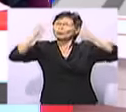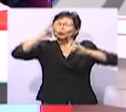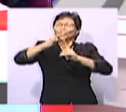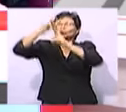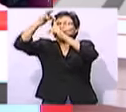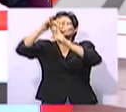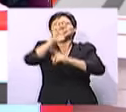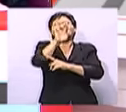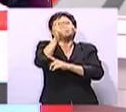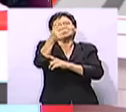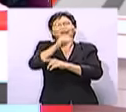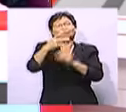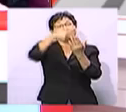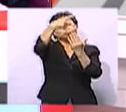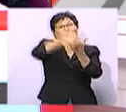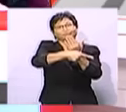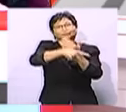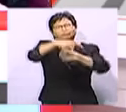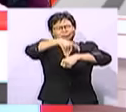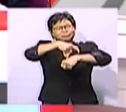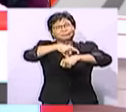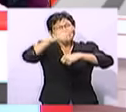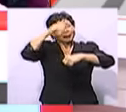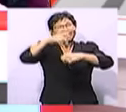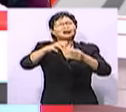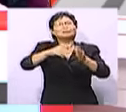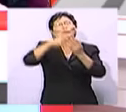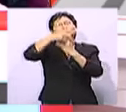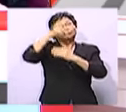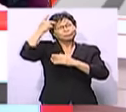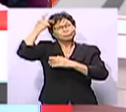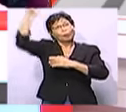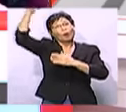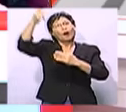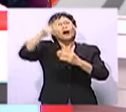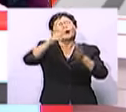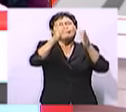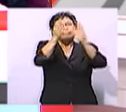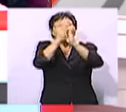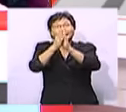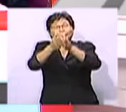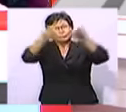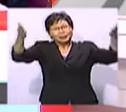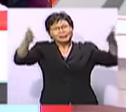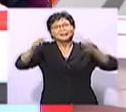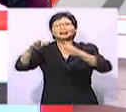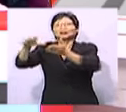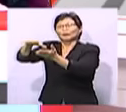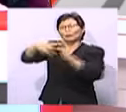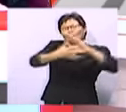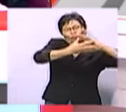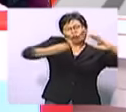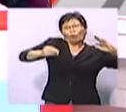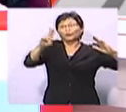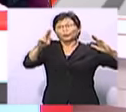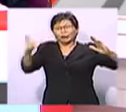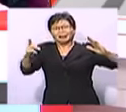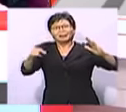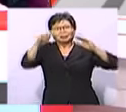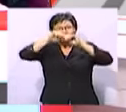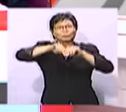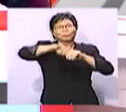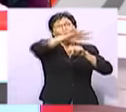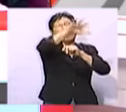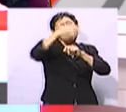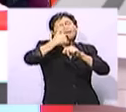khususnya RTM. Projek itu yang mengambil konsep bandar media di United Kingdom bertujuan menaik taraf dua saluran transmisi